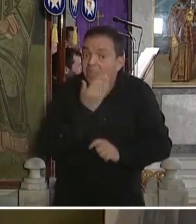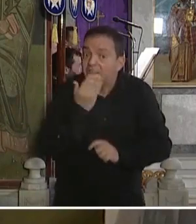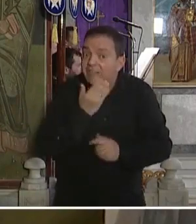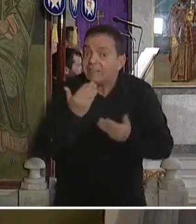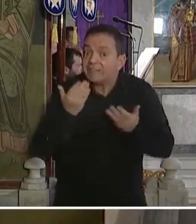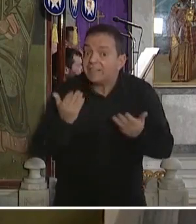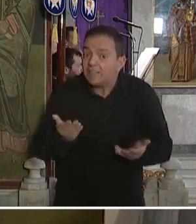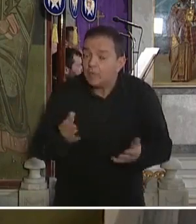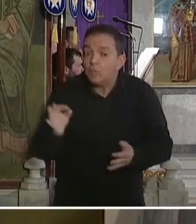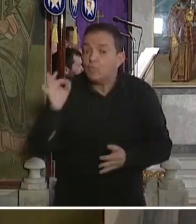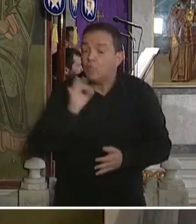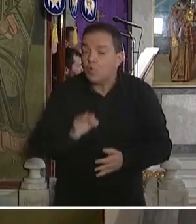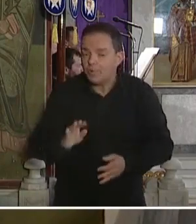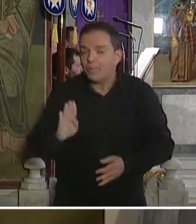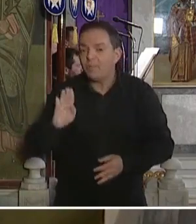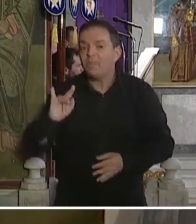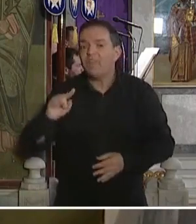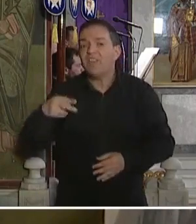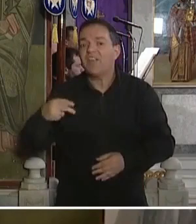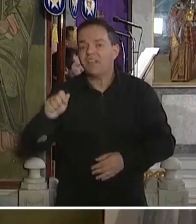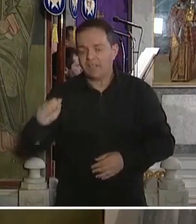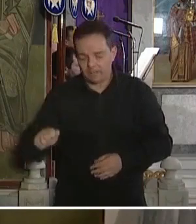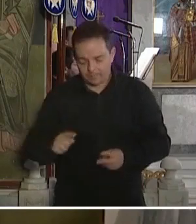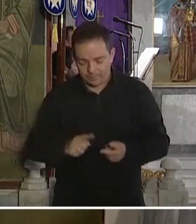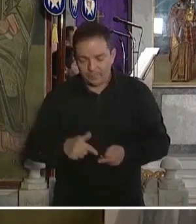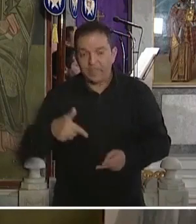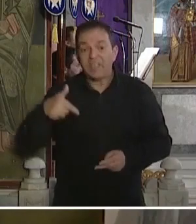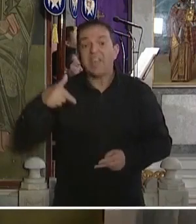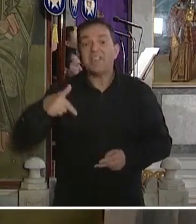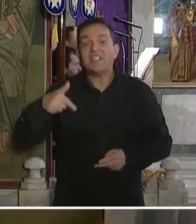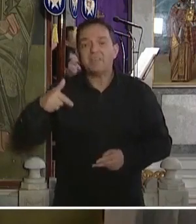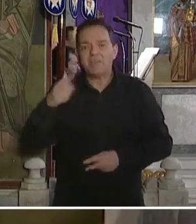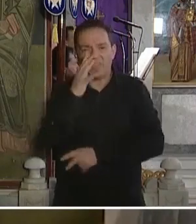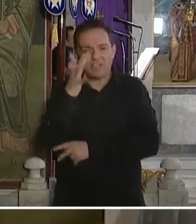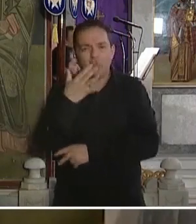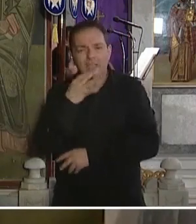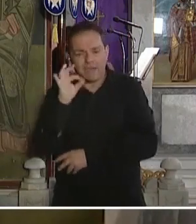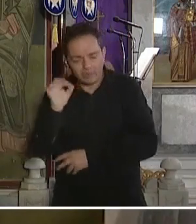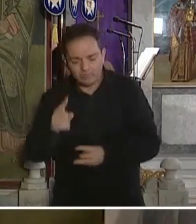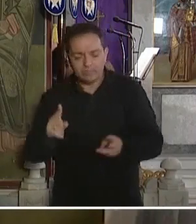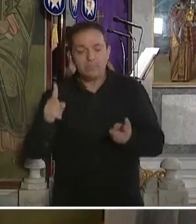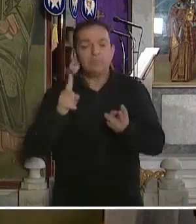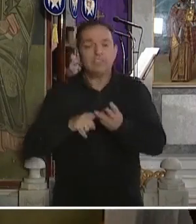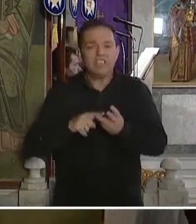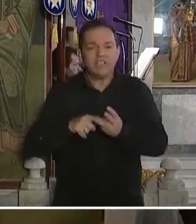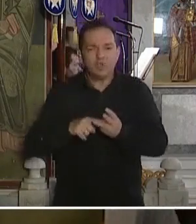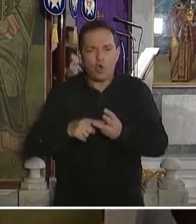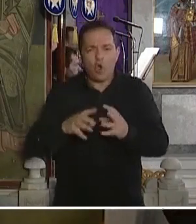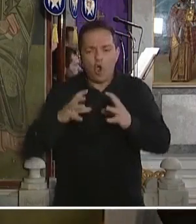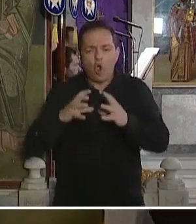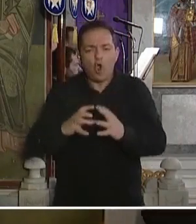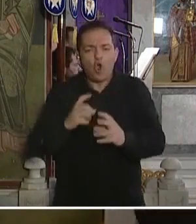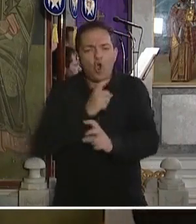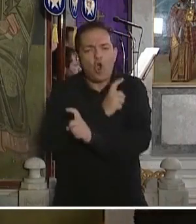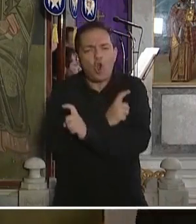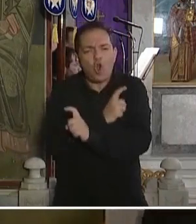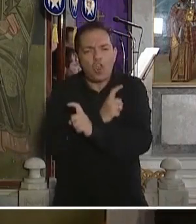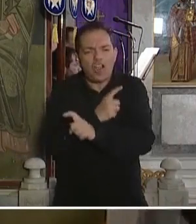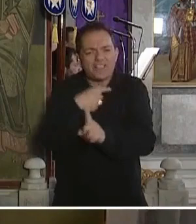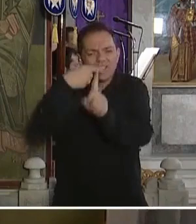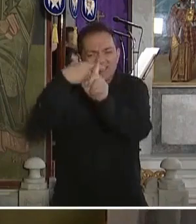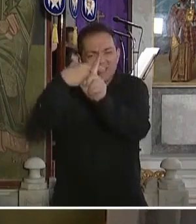Στη Βηθανία, στη Γεστημανή και στο Γολγοθά. Όταν λέμε ότι πρέπει